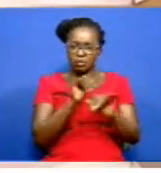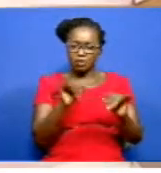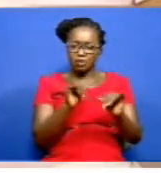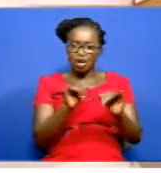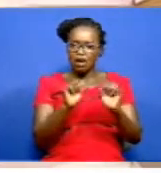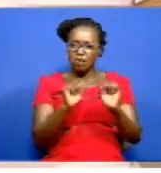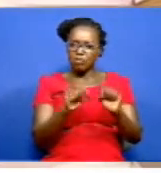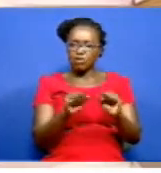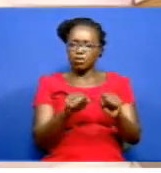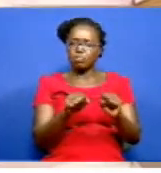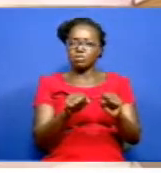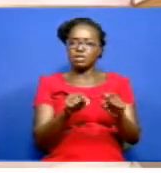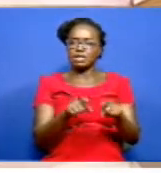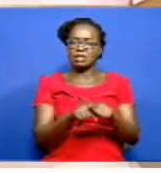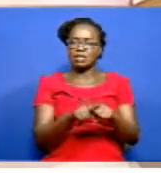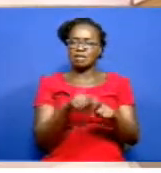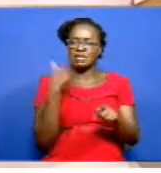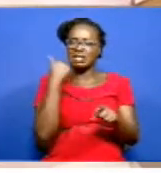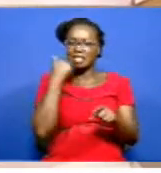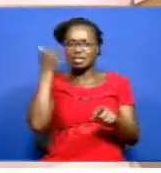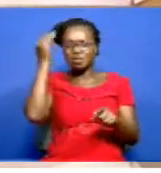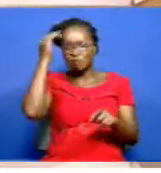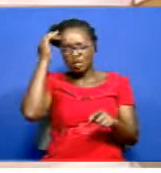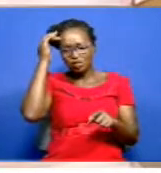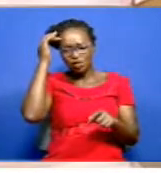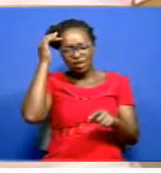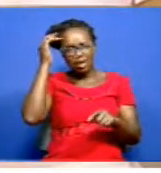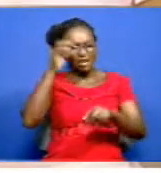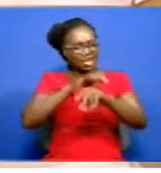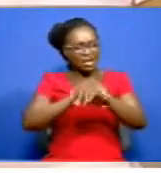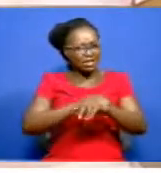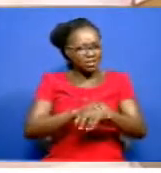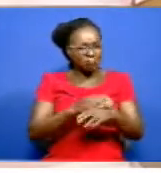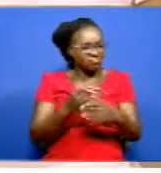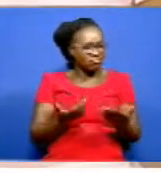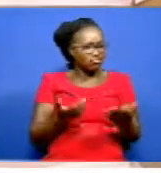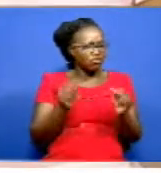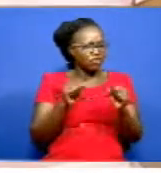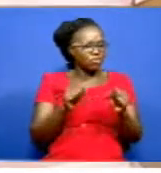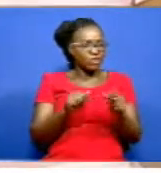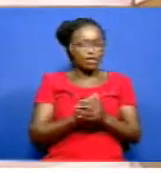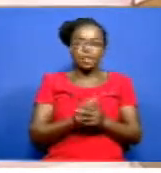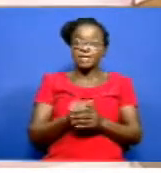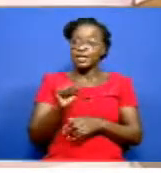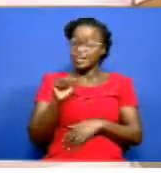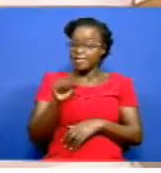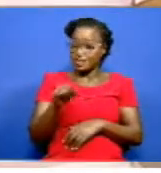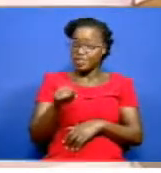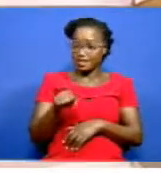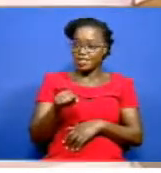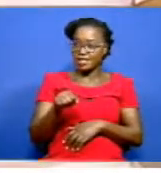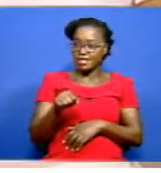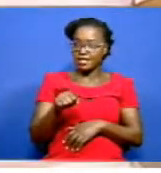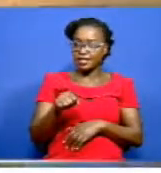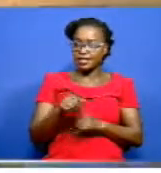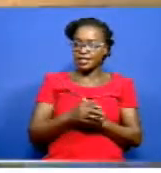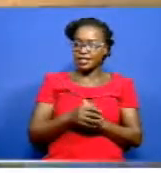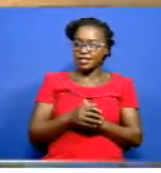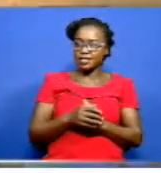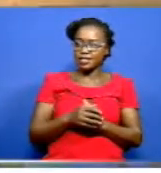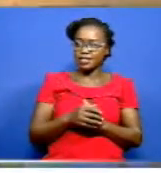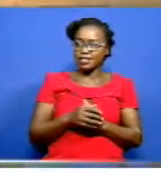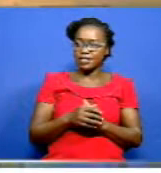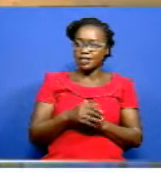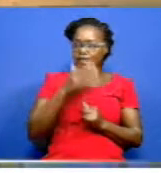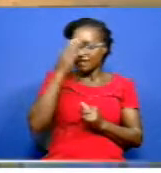pia akapata maradhi ya kiakili katika wakati huo. Ndio tunajaribu kusema ndio. Kwa